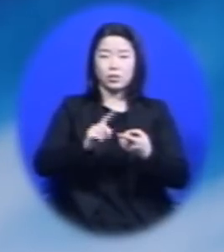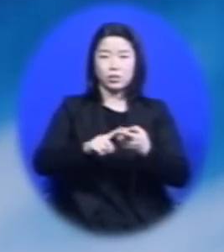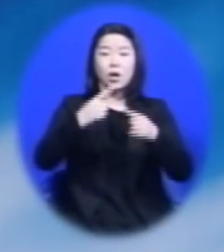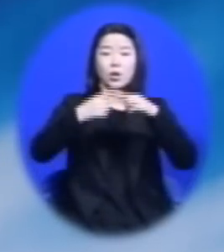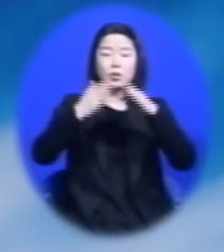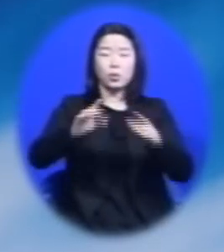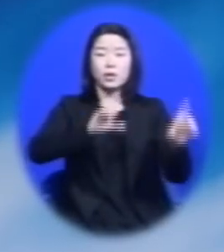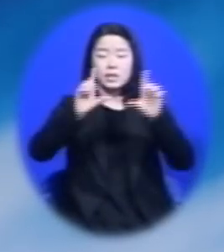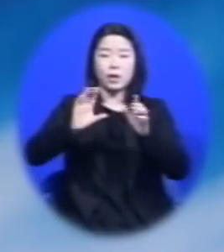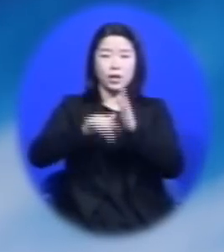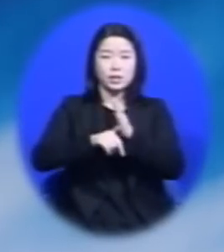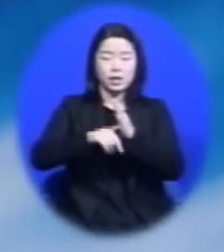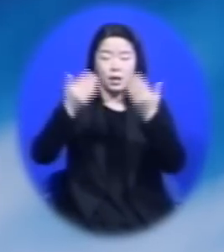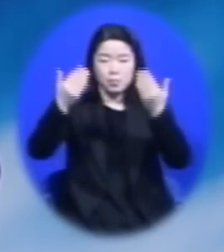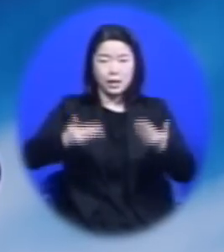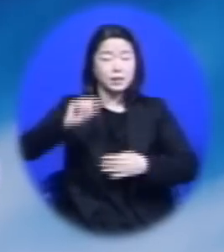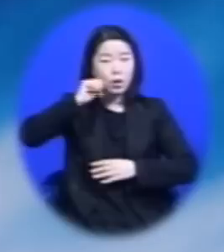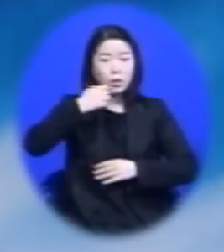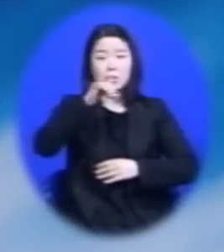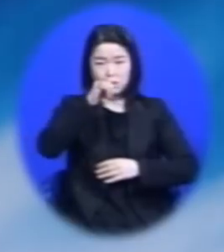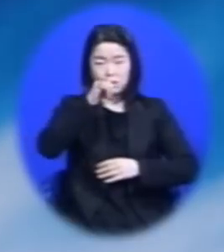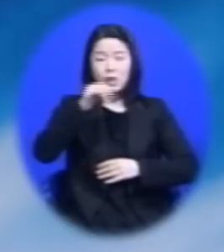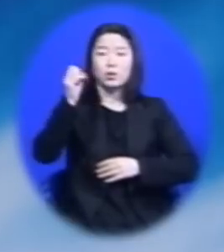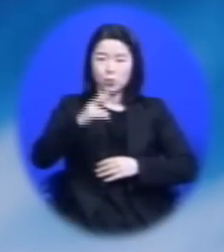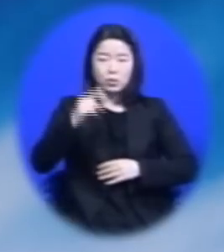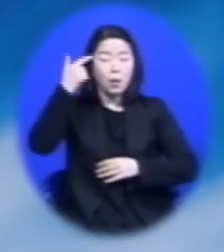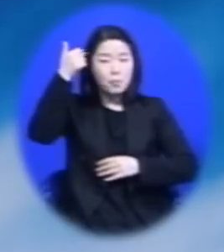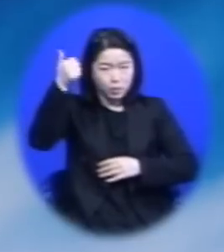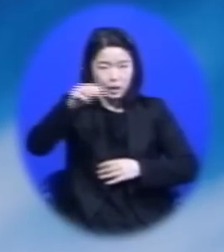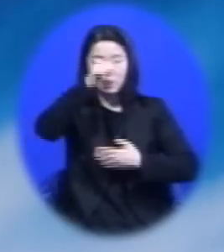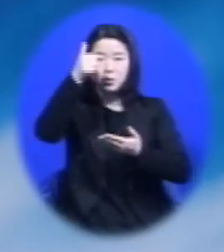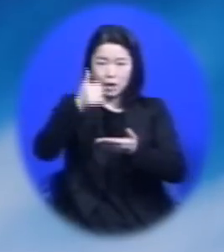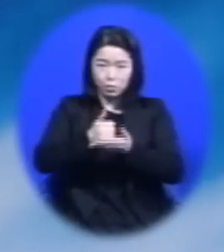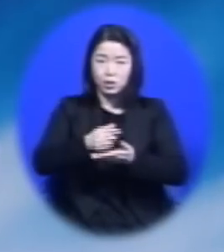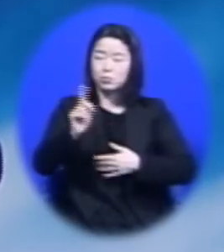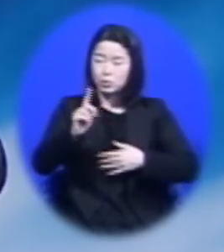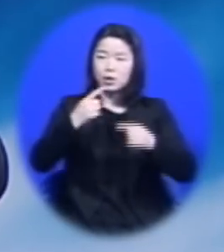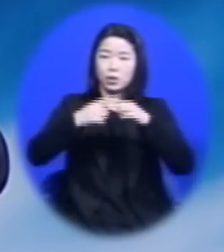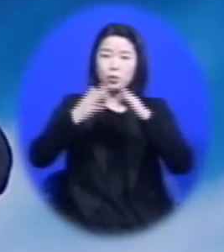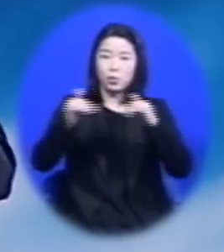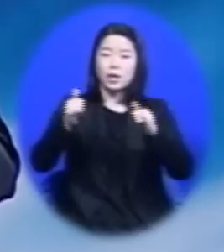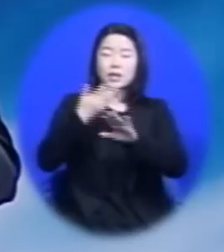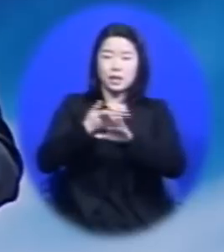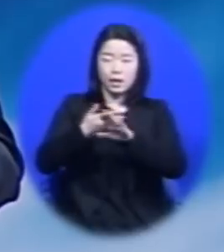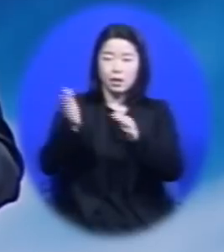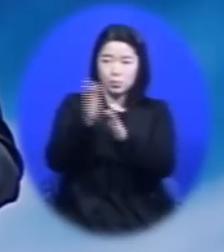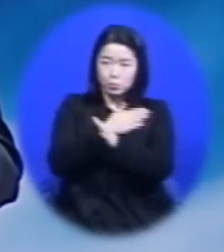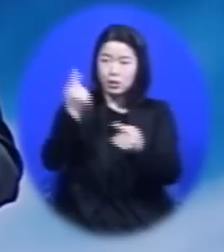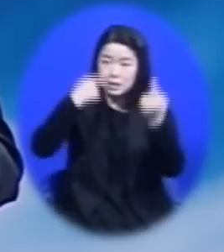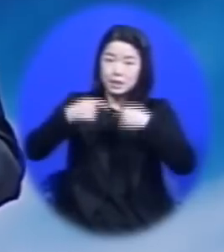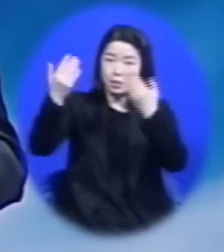받았던 어려움이 있었기 때문이거나 또는 목사님이나 장로님이 교인들로부터 어떤 상처를 받은